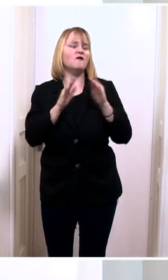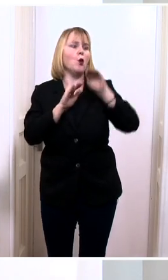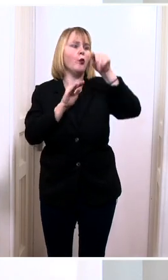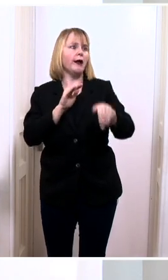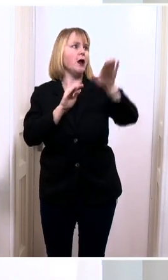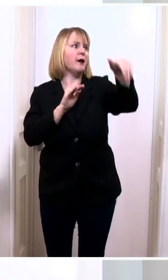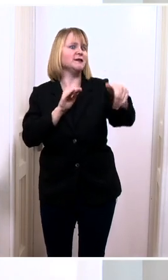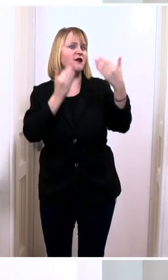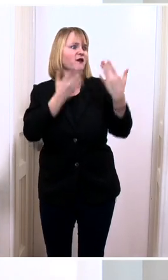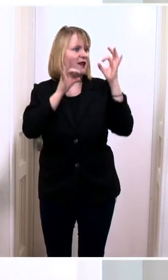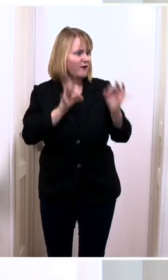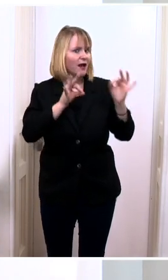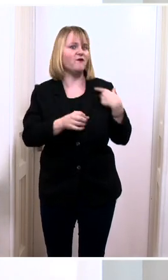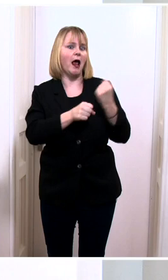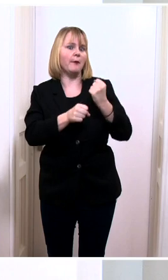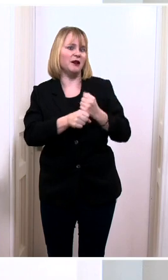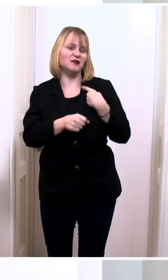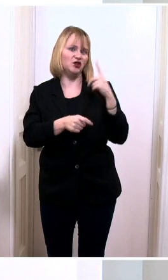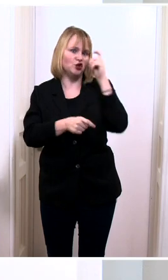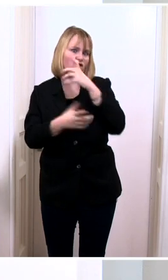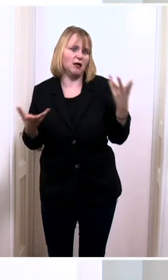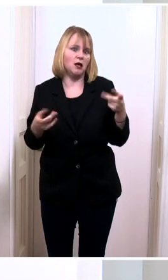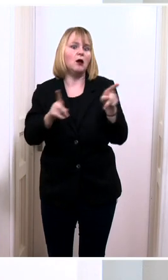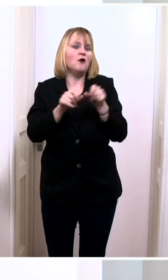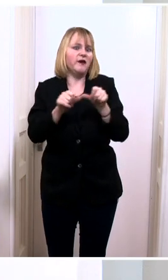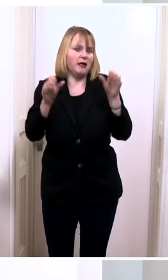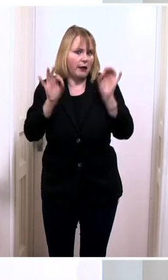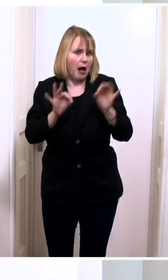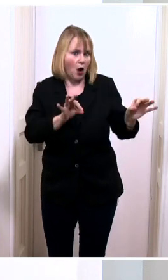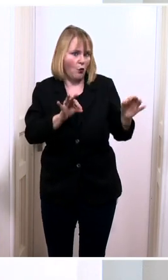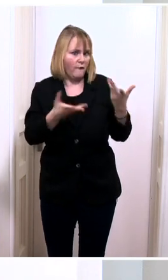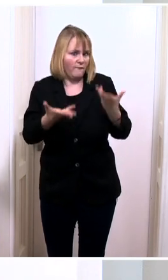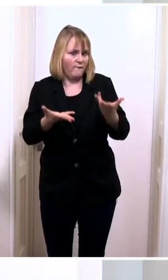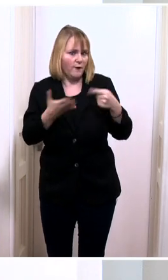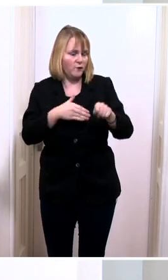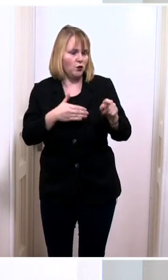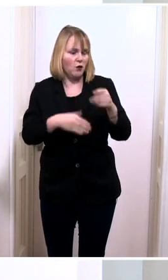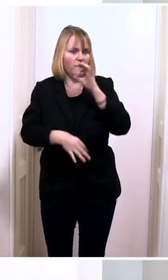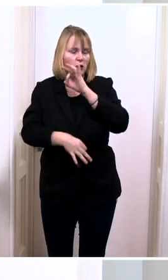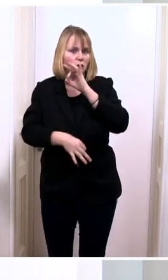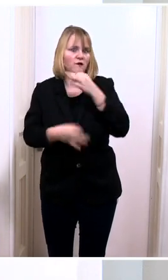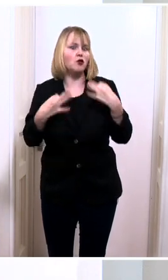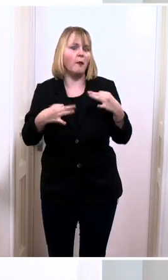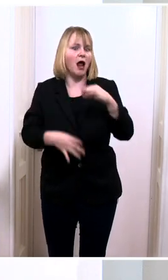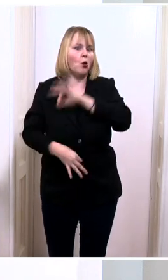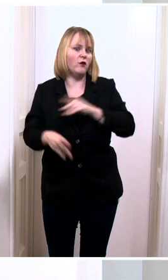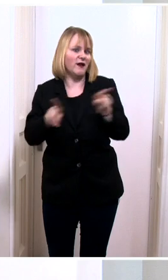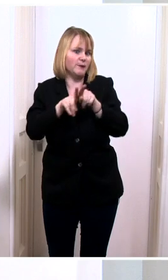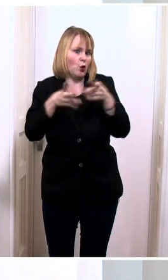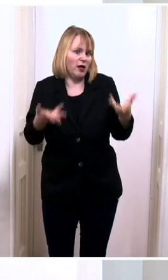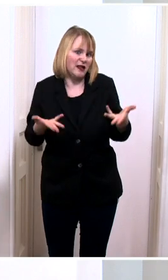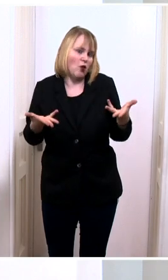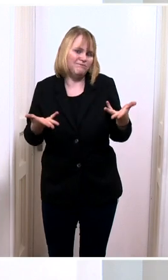schwierig, dort quasi einen normalen Lohn dann zu definieren.